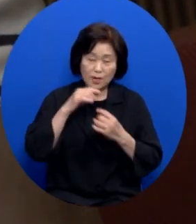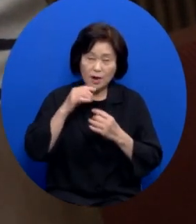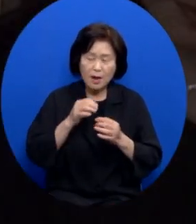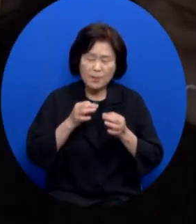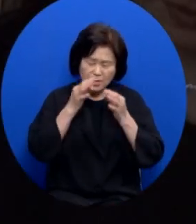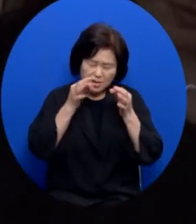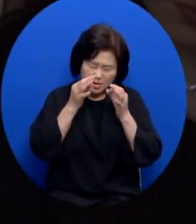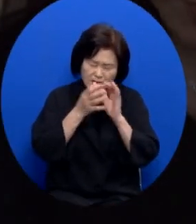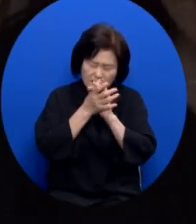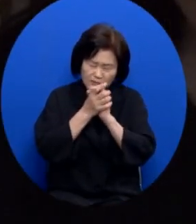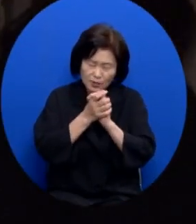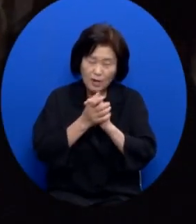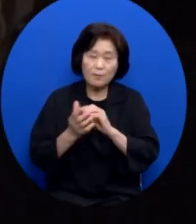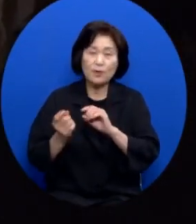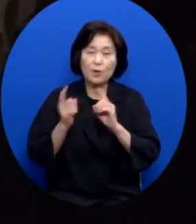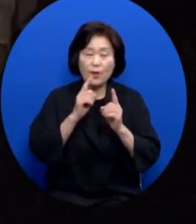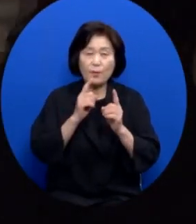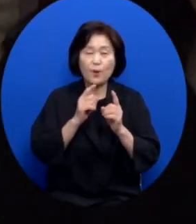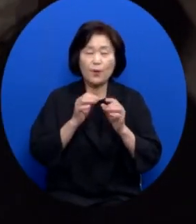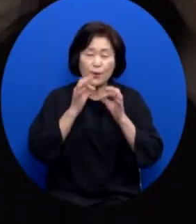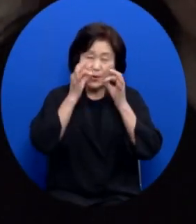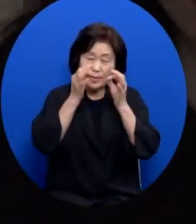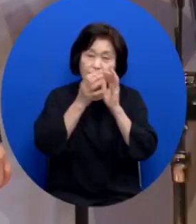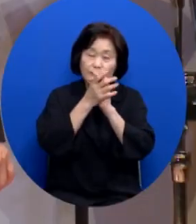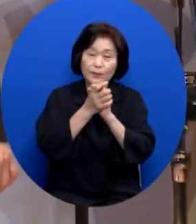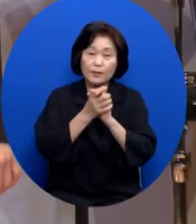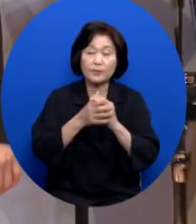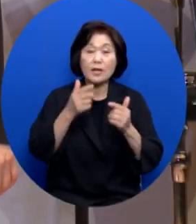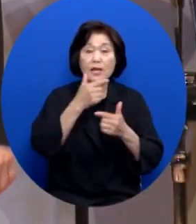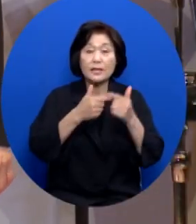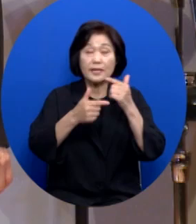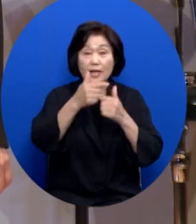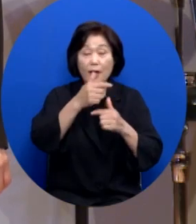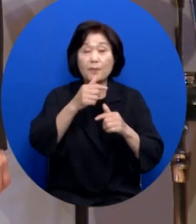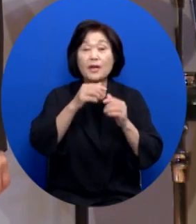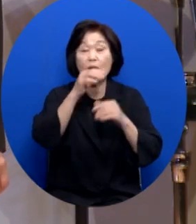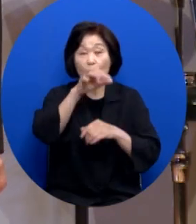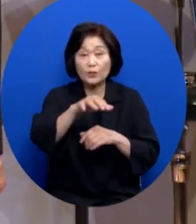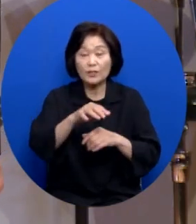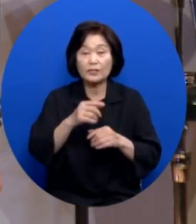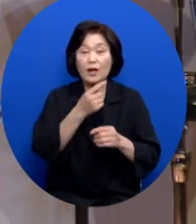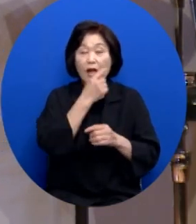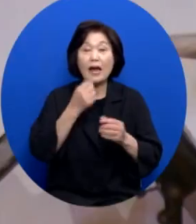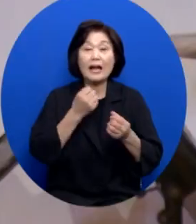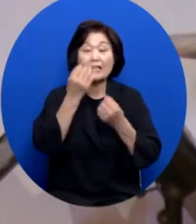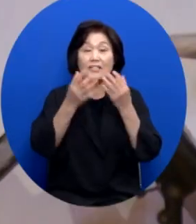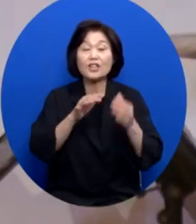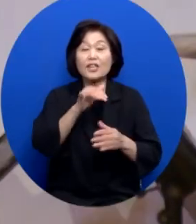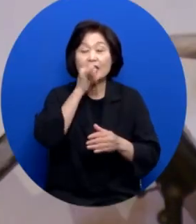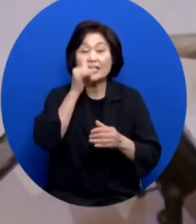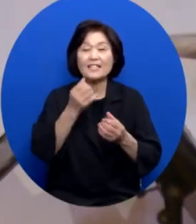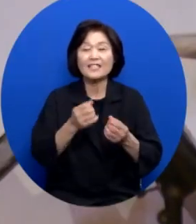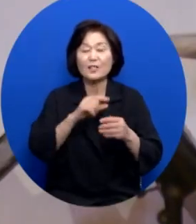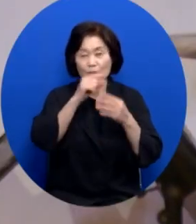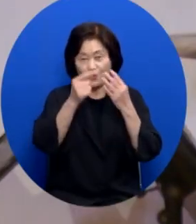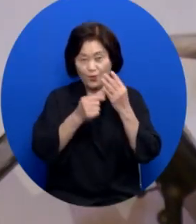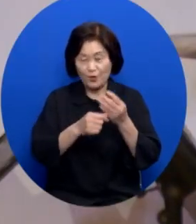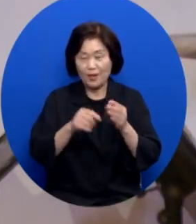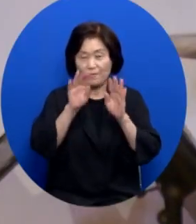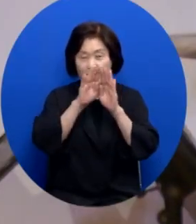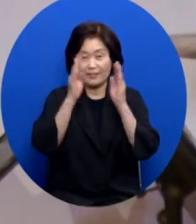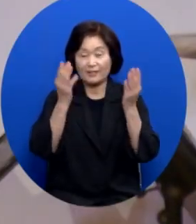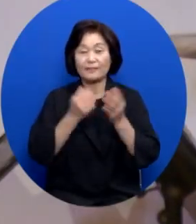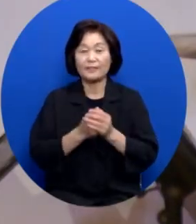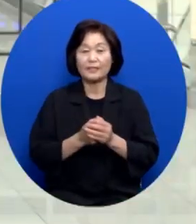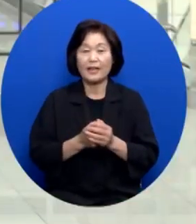회복을 간구했습니다. 이어 느헤미야 미니스트리가 간증이 있는 토크 콘서트를 진행했습니다.